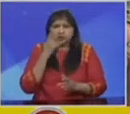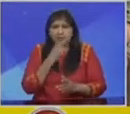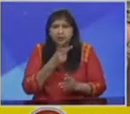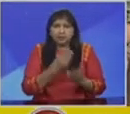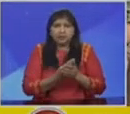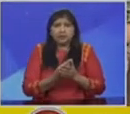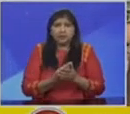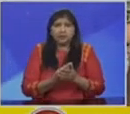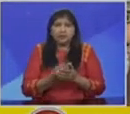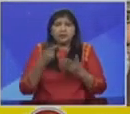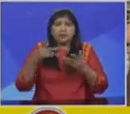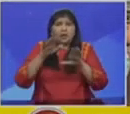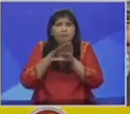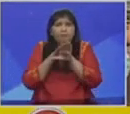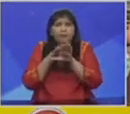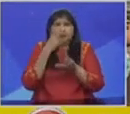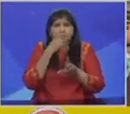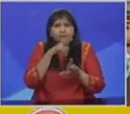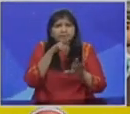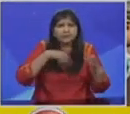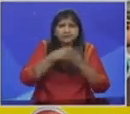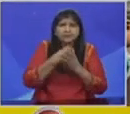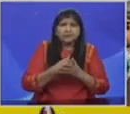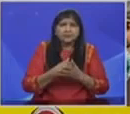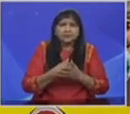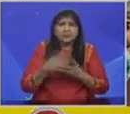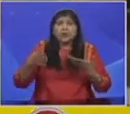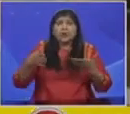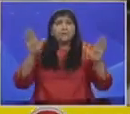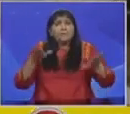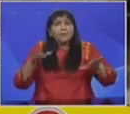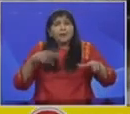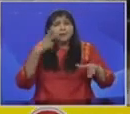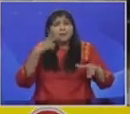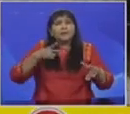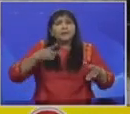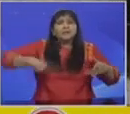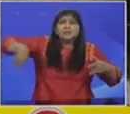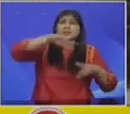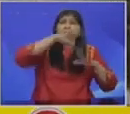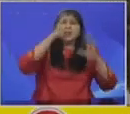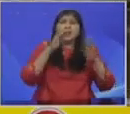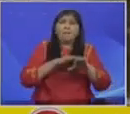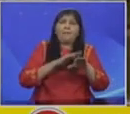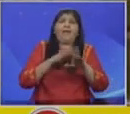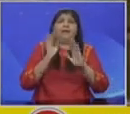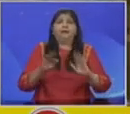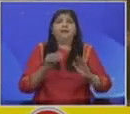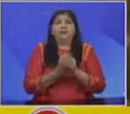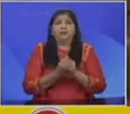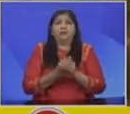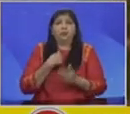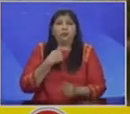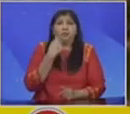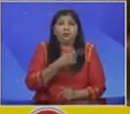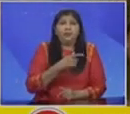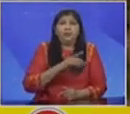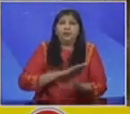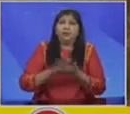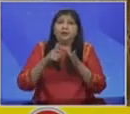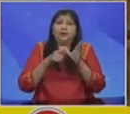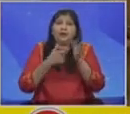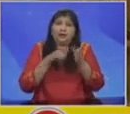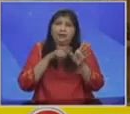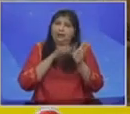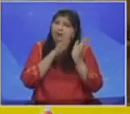वे पैशनेट बर्ड वॉचर और नेचर लवर है। मयूर जी ने लिखा है कि मैं तो हरियाणा में रहता